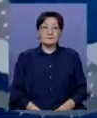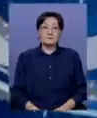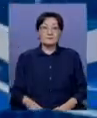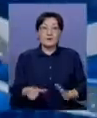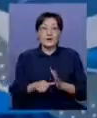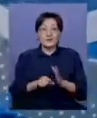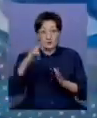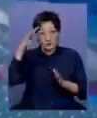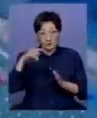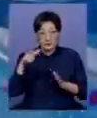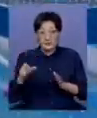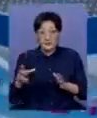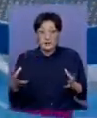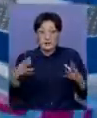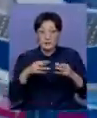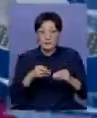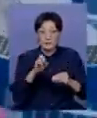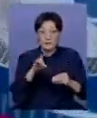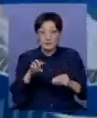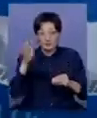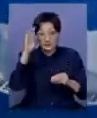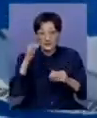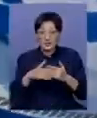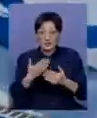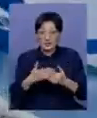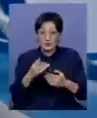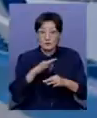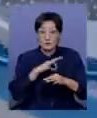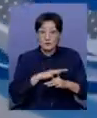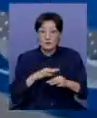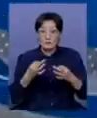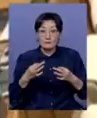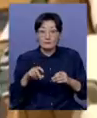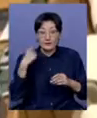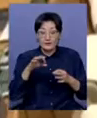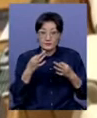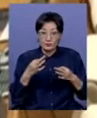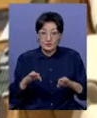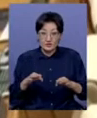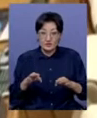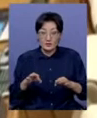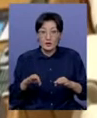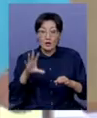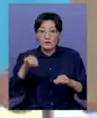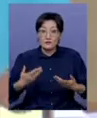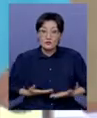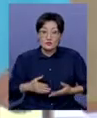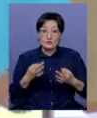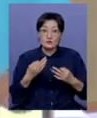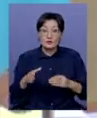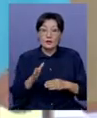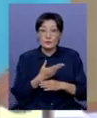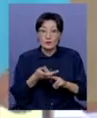6 қазақстандық Біріккен Араб Әмірліктерінде жазасын өтеп жатыр. Олардың бірі бас бостандығынан өмір бойына айырылған. Қазір оларды отанына